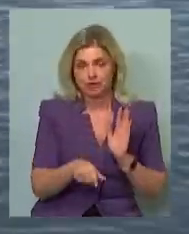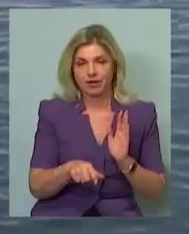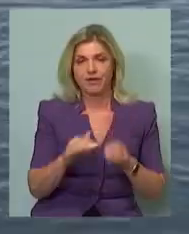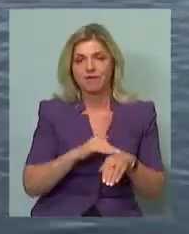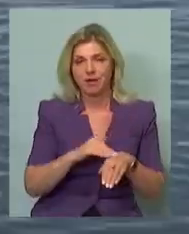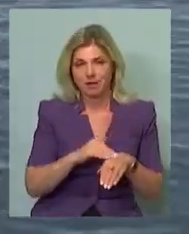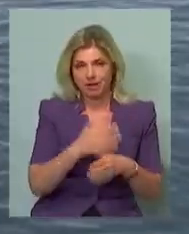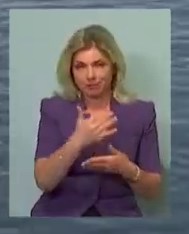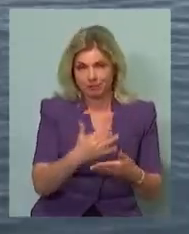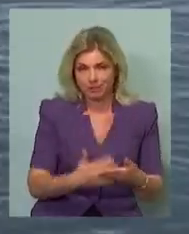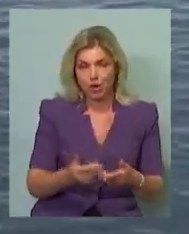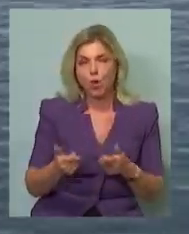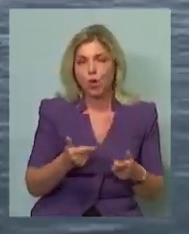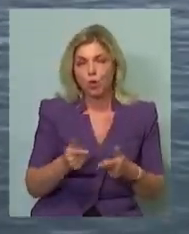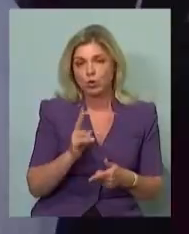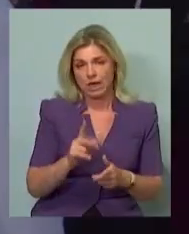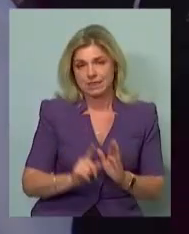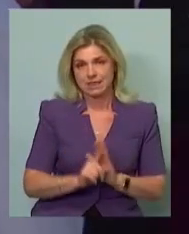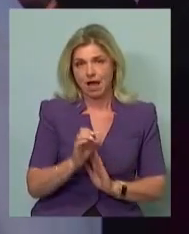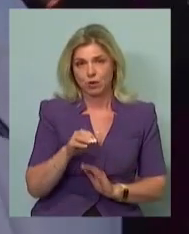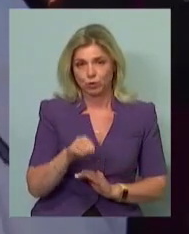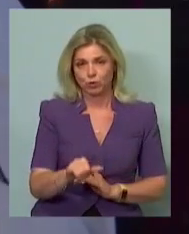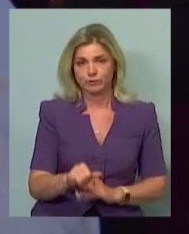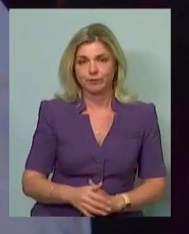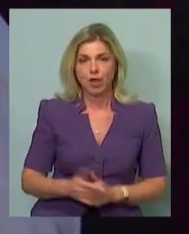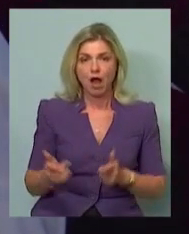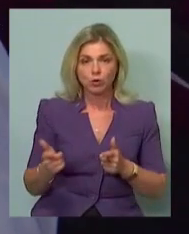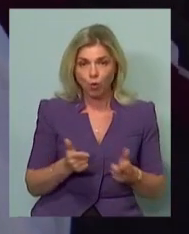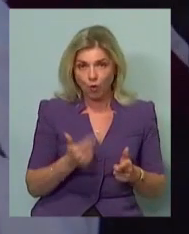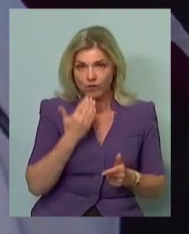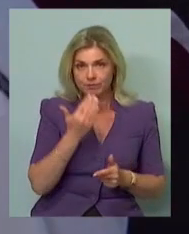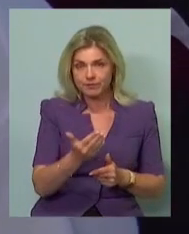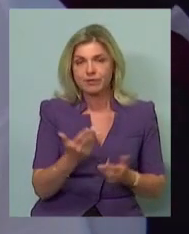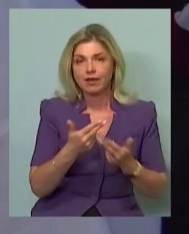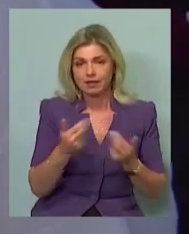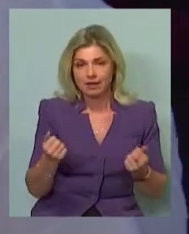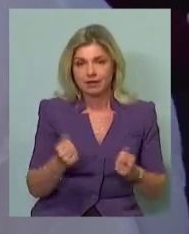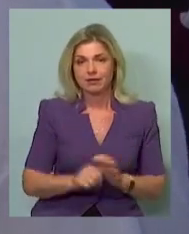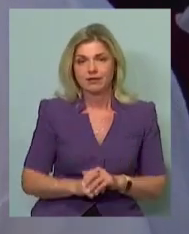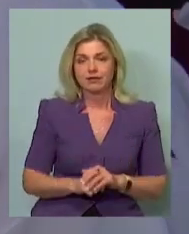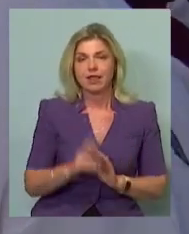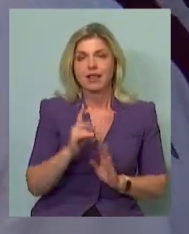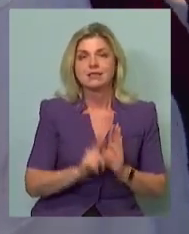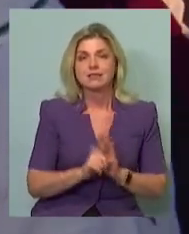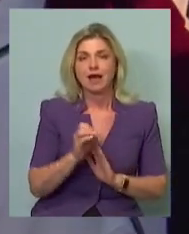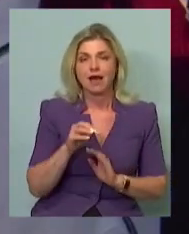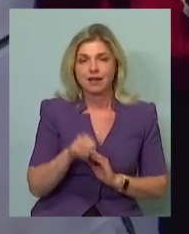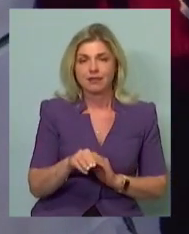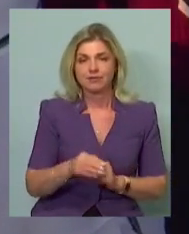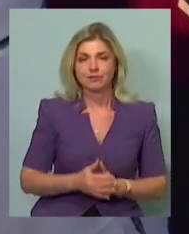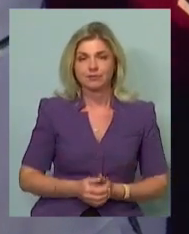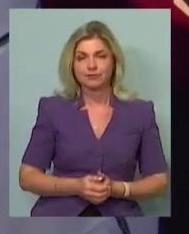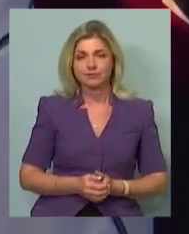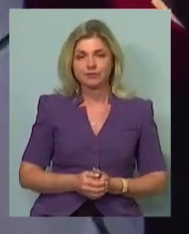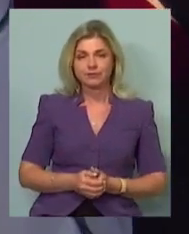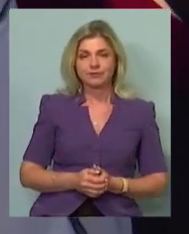Ступак та Сергій Шумов готуються до старту. Готові? На старт!